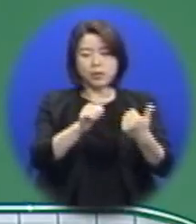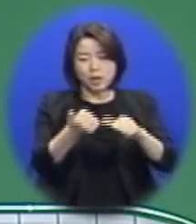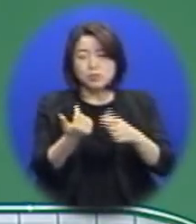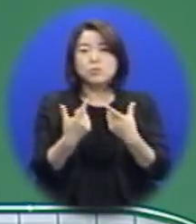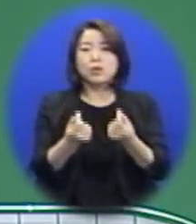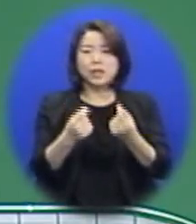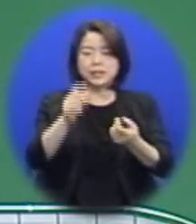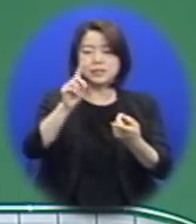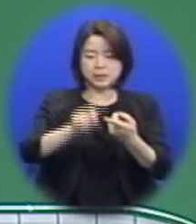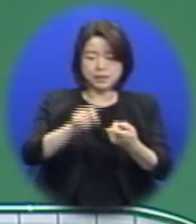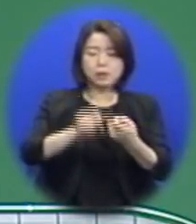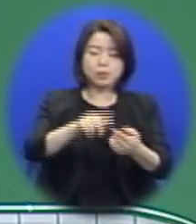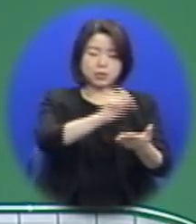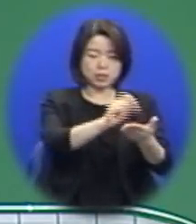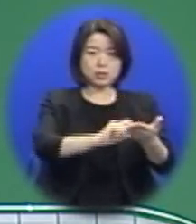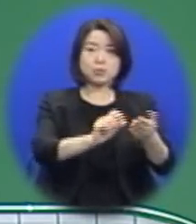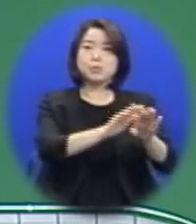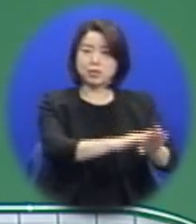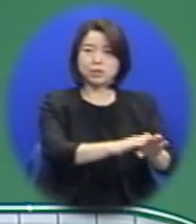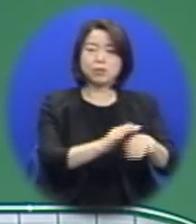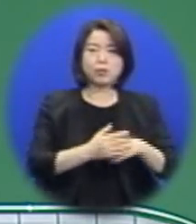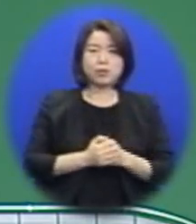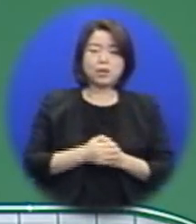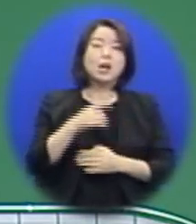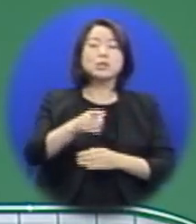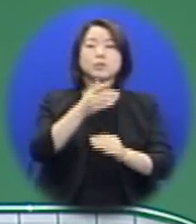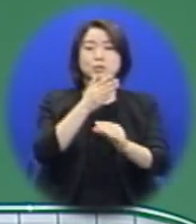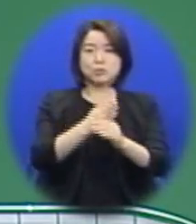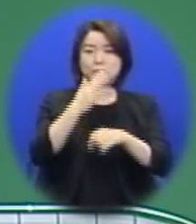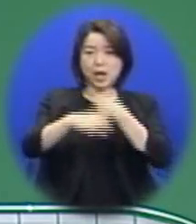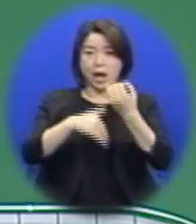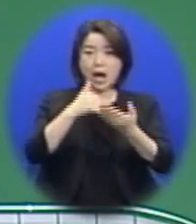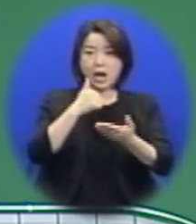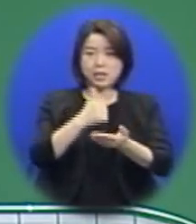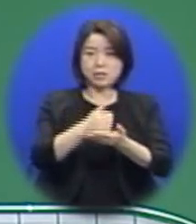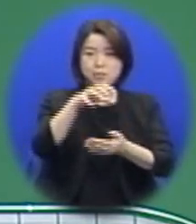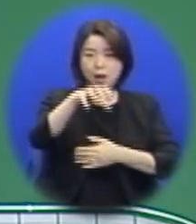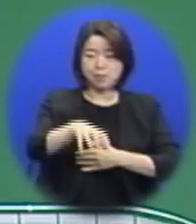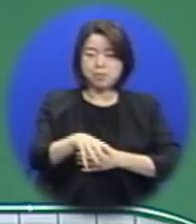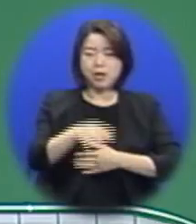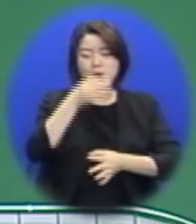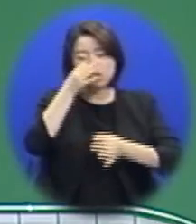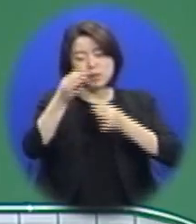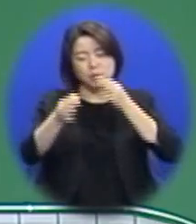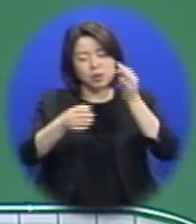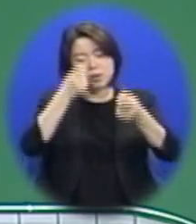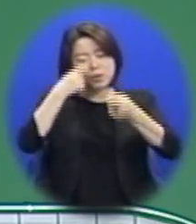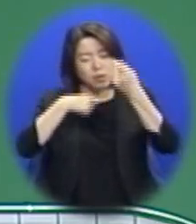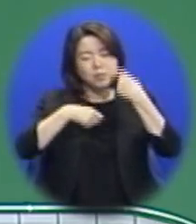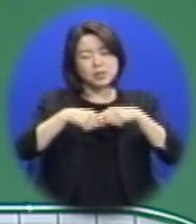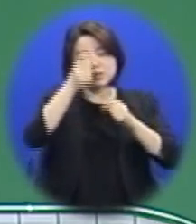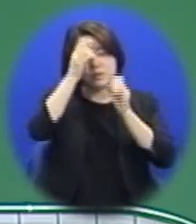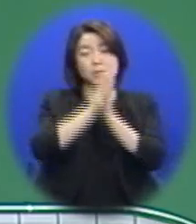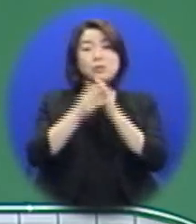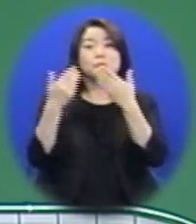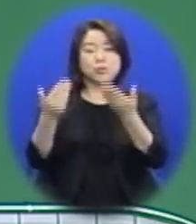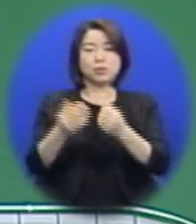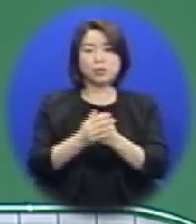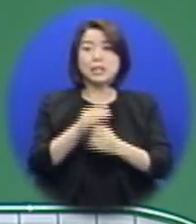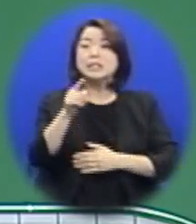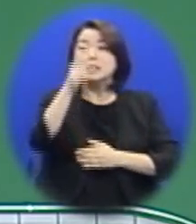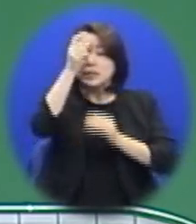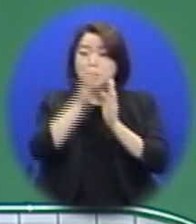같은 그대로 기록하라. 그런 가운데 하나님 앞에 울부짖으면서 기도합니다. 그